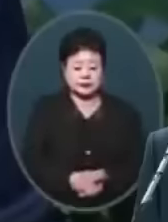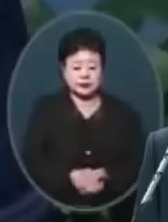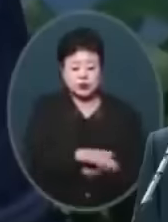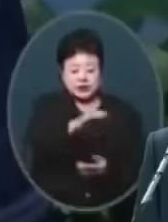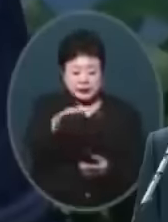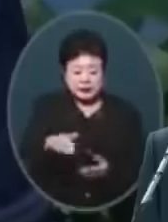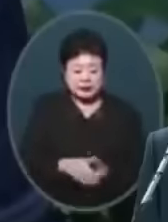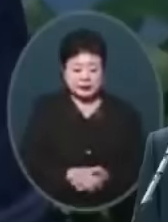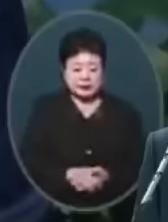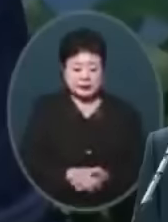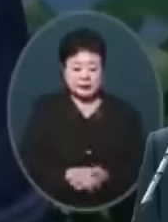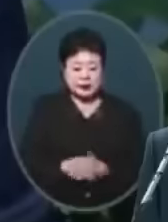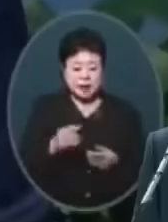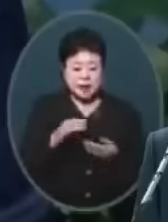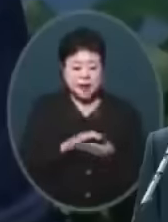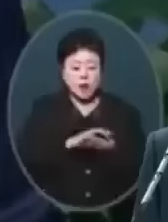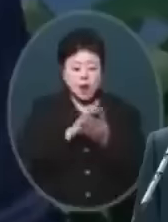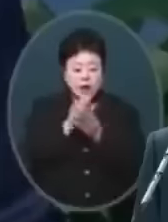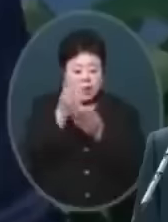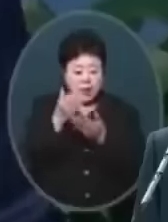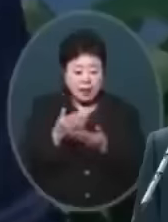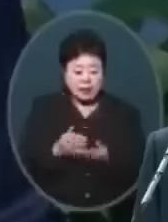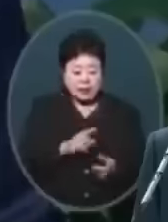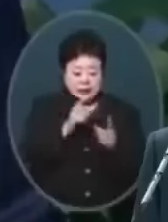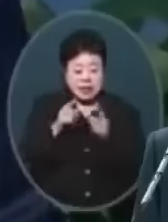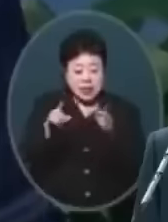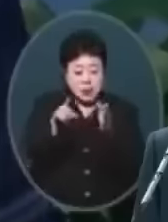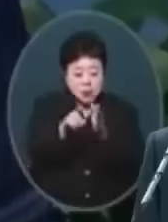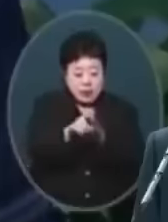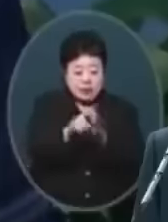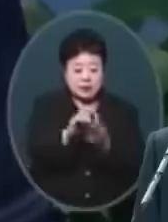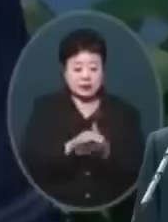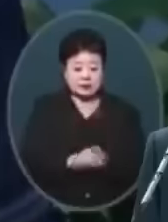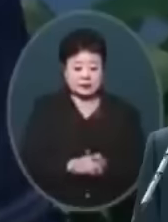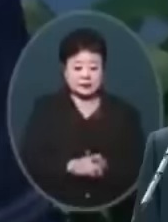우리가 변화된 나의 삶을 가져오기 위하여는